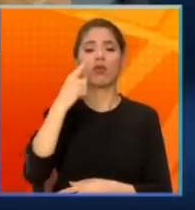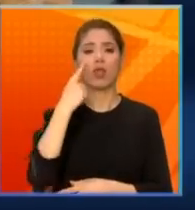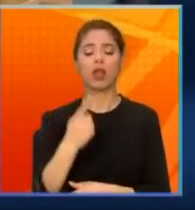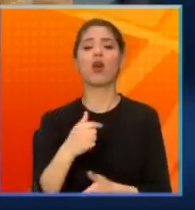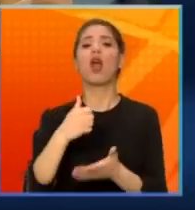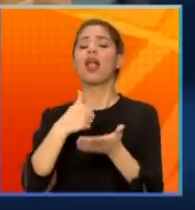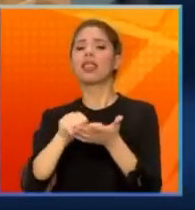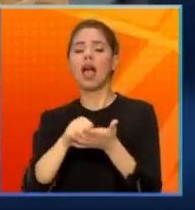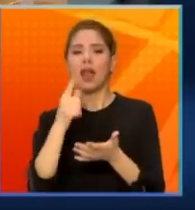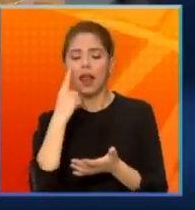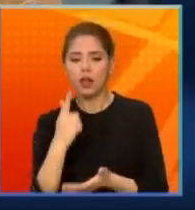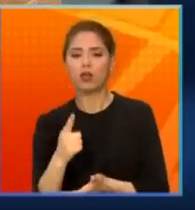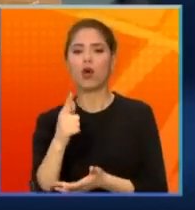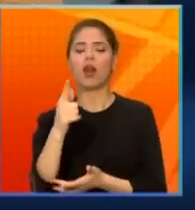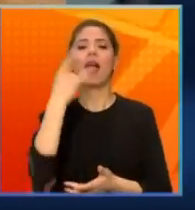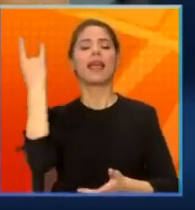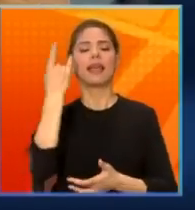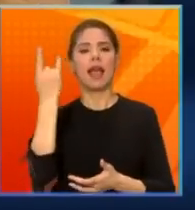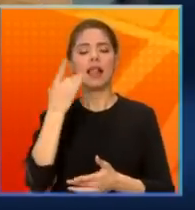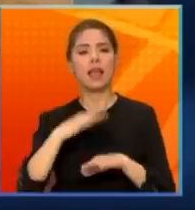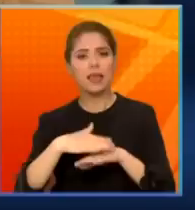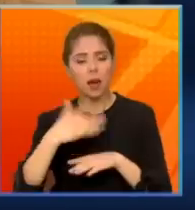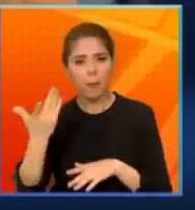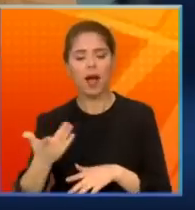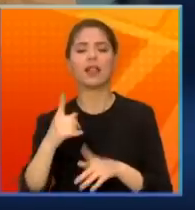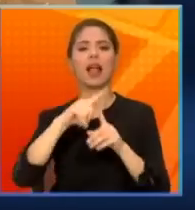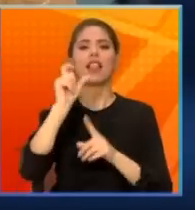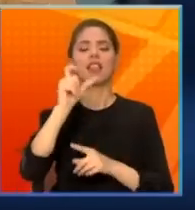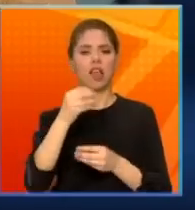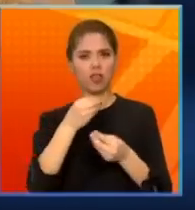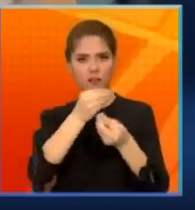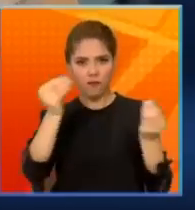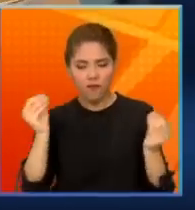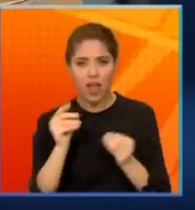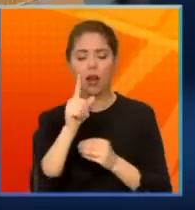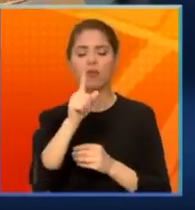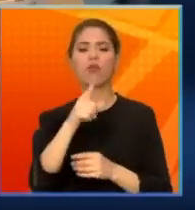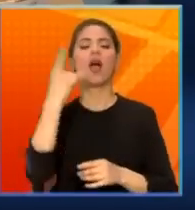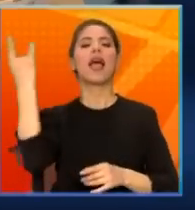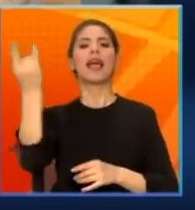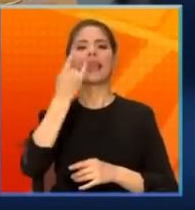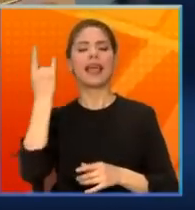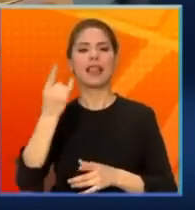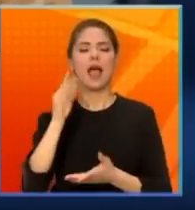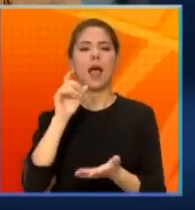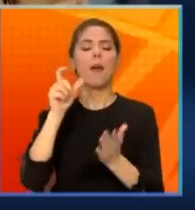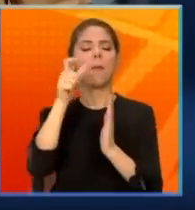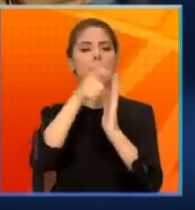düzenlenecek tarih, zaman, güzergah ve seyahat edenlerin açık kimlikleri belirtilecek. Düzenlenecek seyahat belgeleri